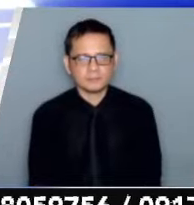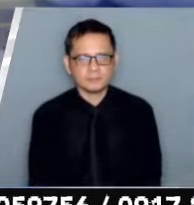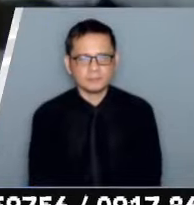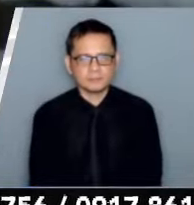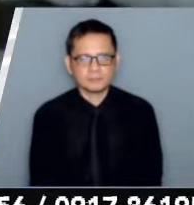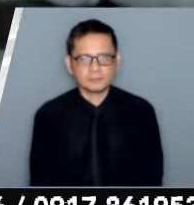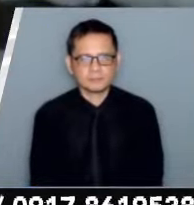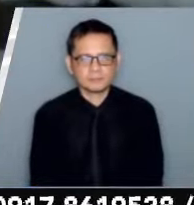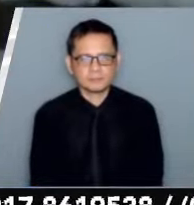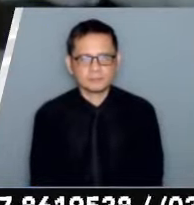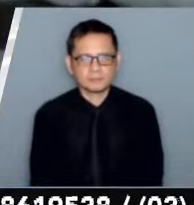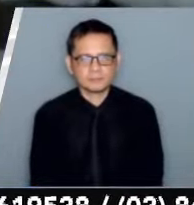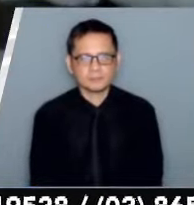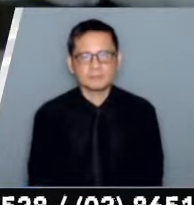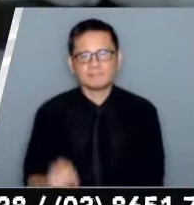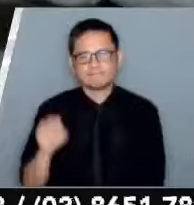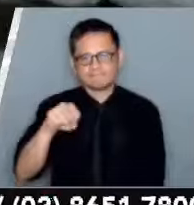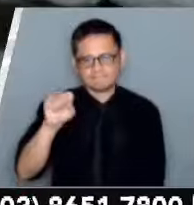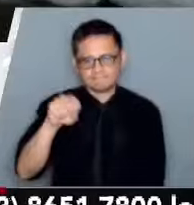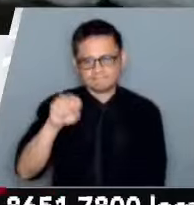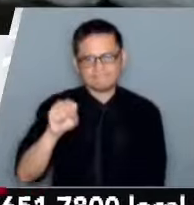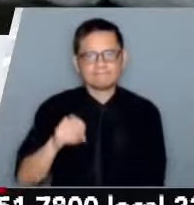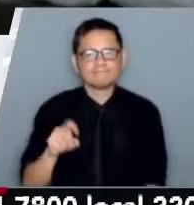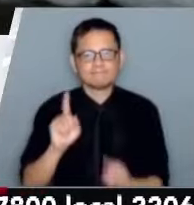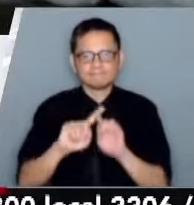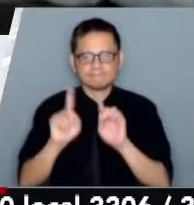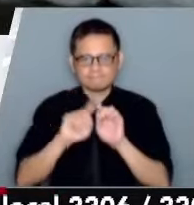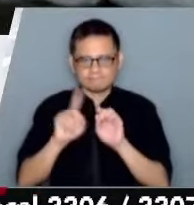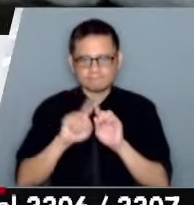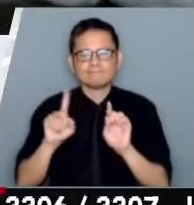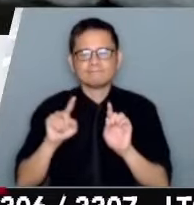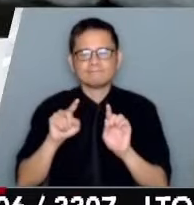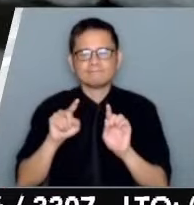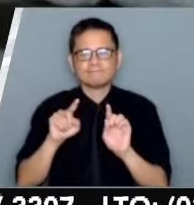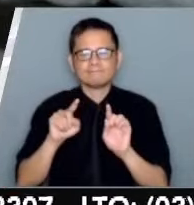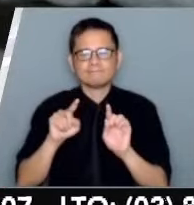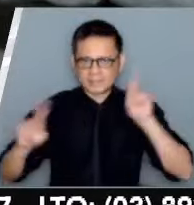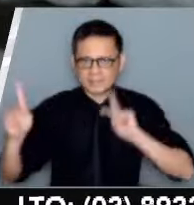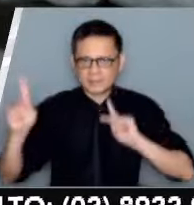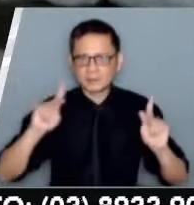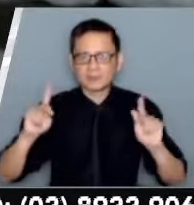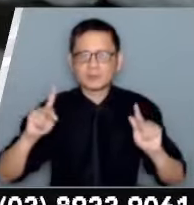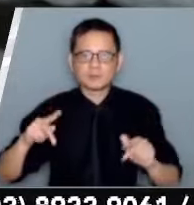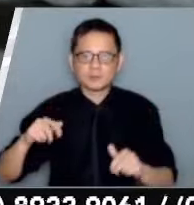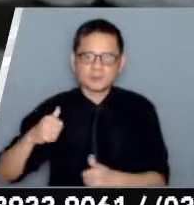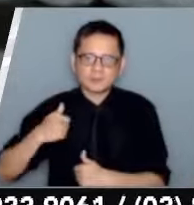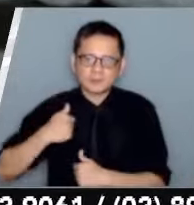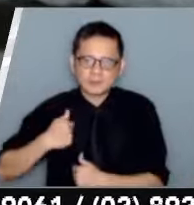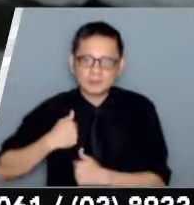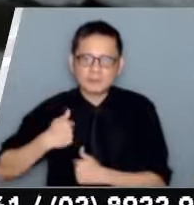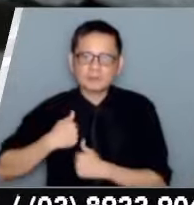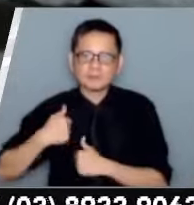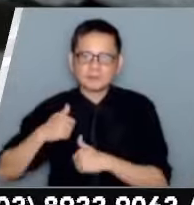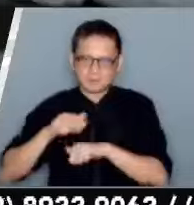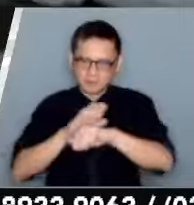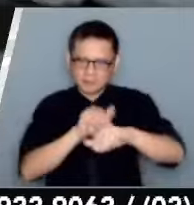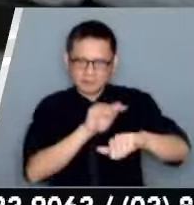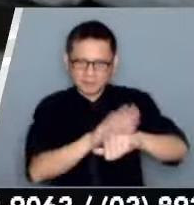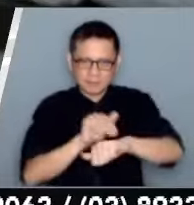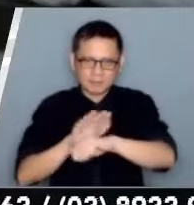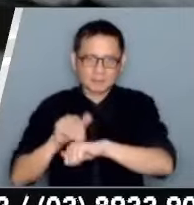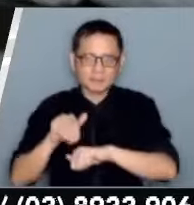Aubrey, nagtulong-tulong ang ilang miyembro ng Philippine Navy at mga reservists dito sa GMA Kapuso Foundation Warehouse dito sa Tandansora, Quezon